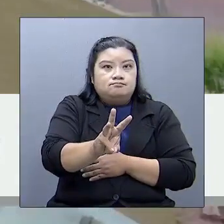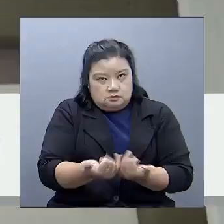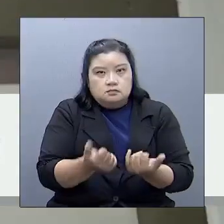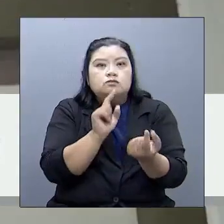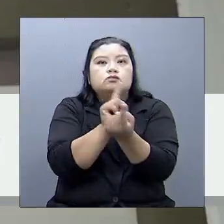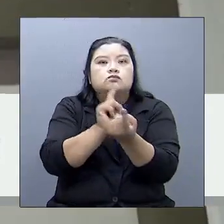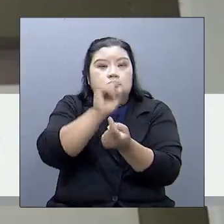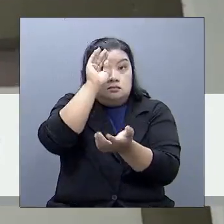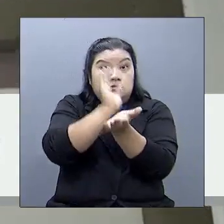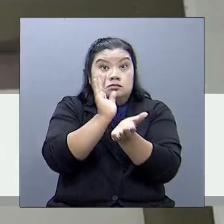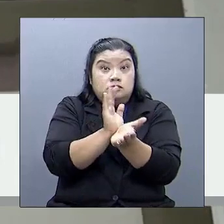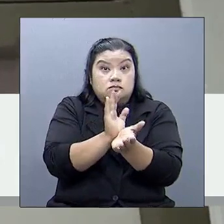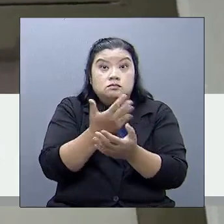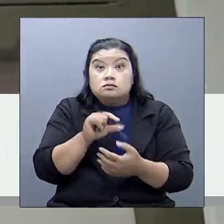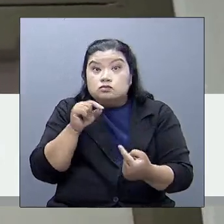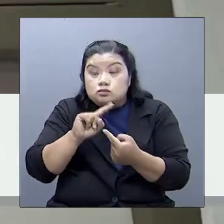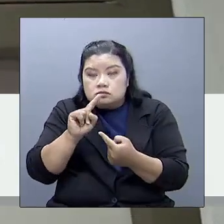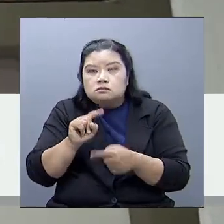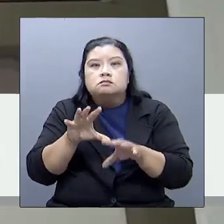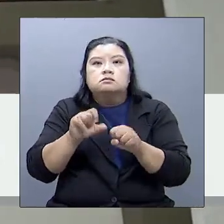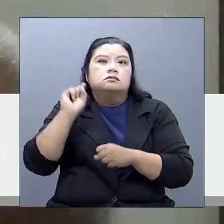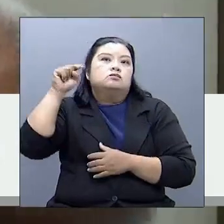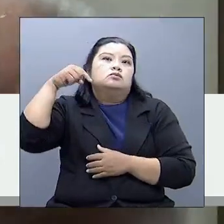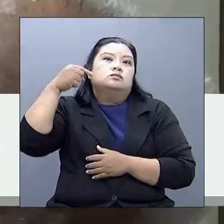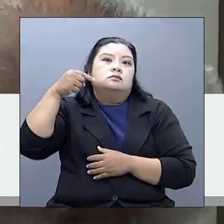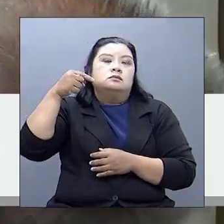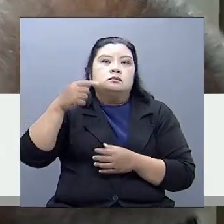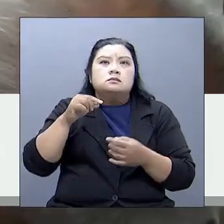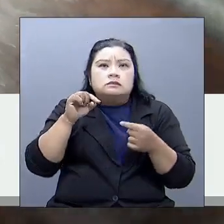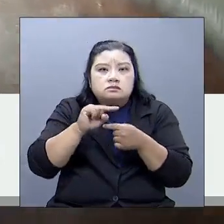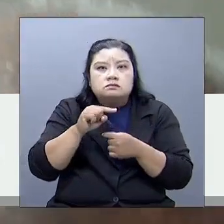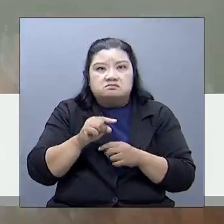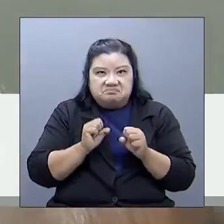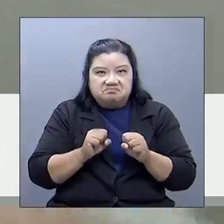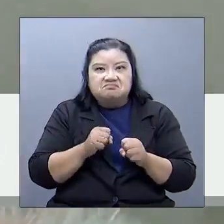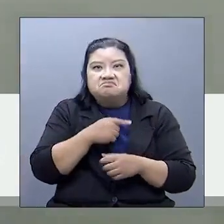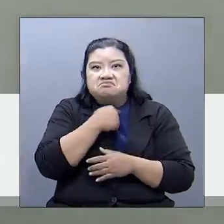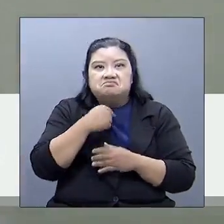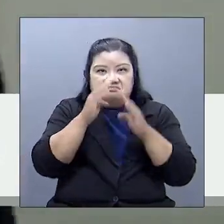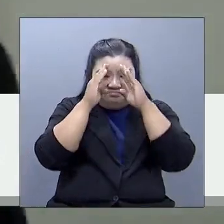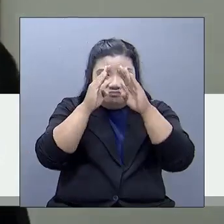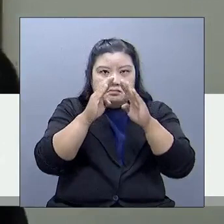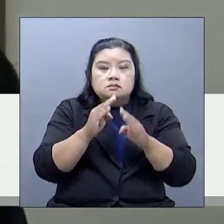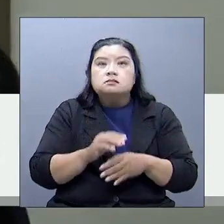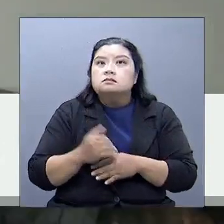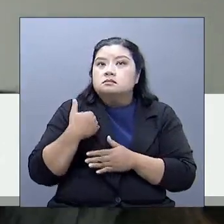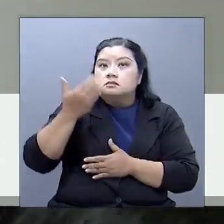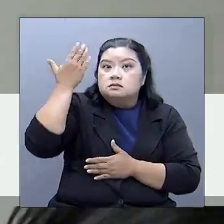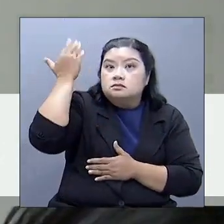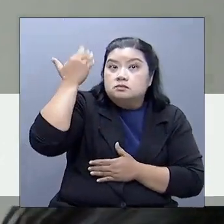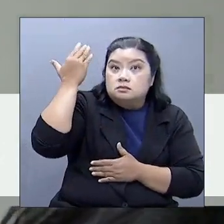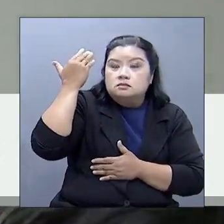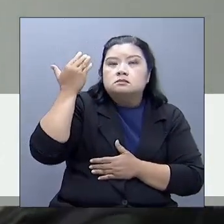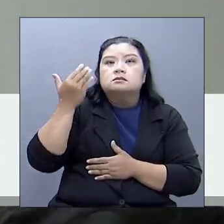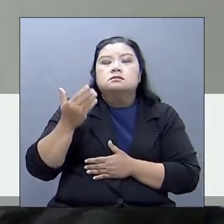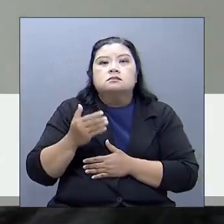สวนเพื่อแจ้งความดำเนินคดีกับนางแอมในข้อหาพยายามฆ่าเนื่องจากก่อนหน้านี้อ้